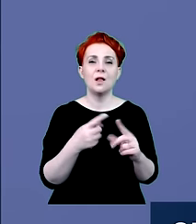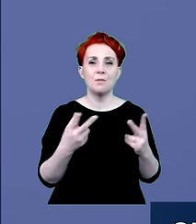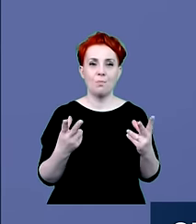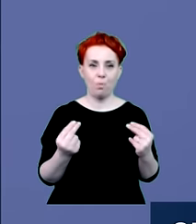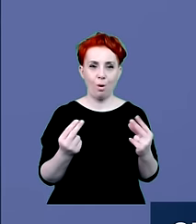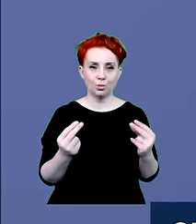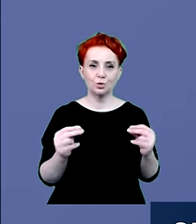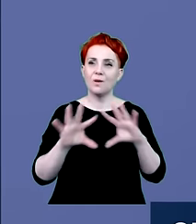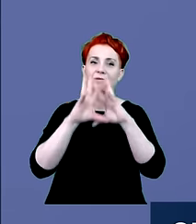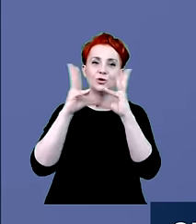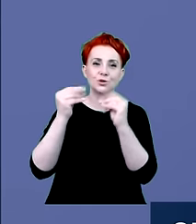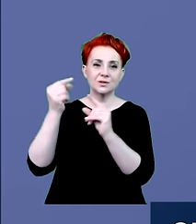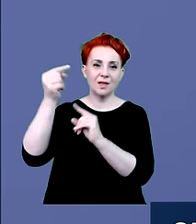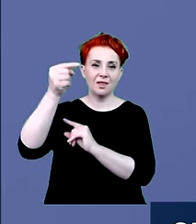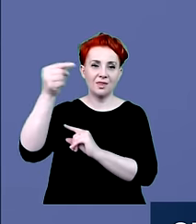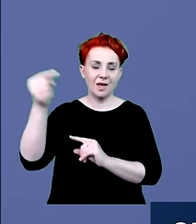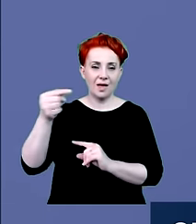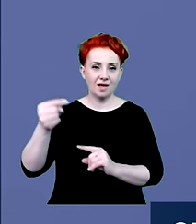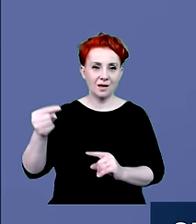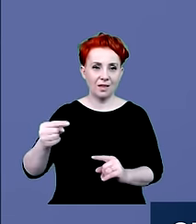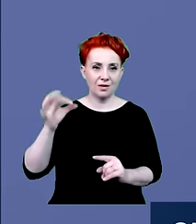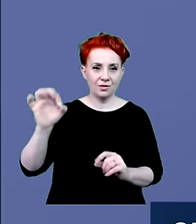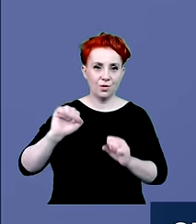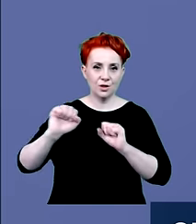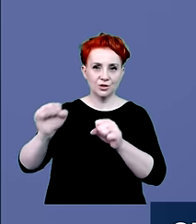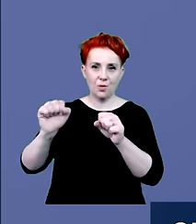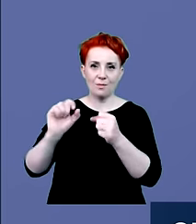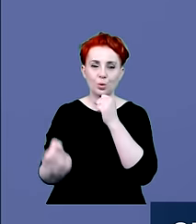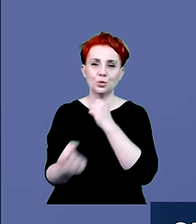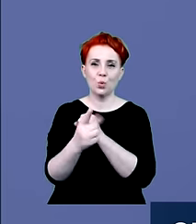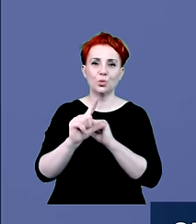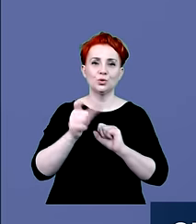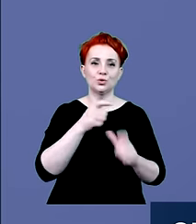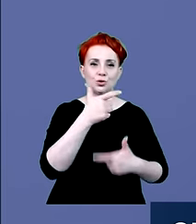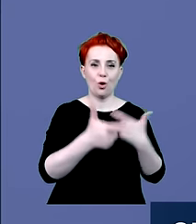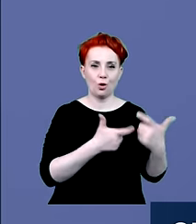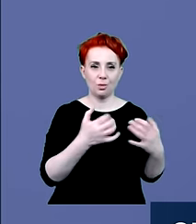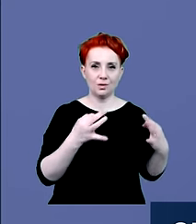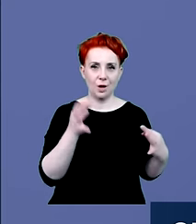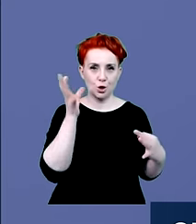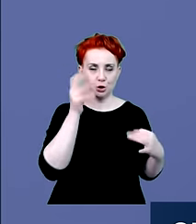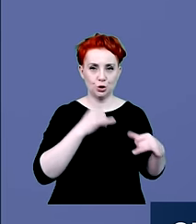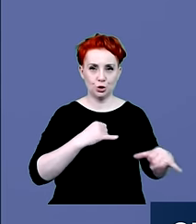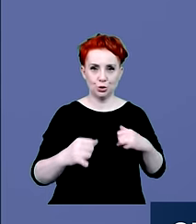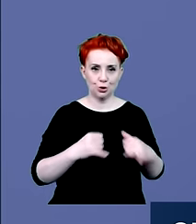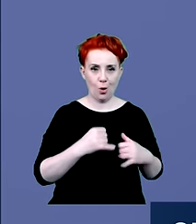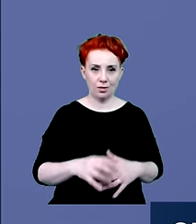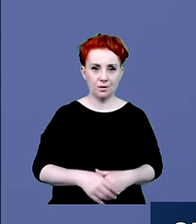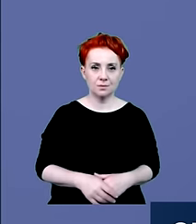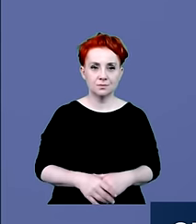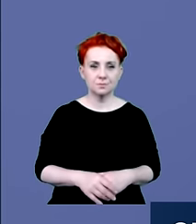wszystkie negatywne działania, czy skutki działań obecnego rządu, które nie znajdują jak